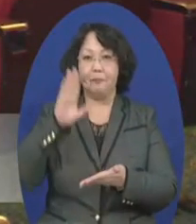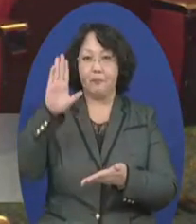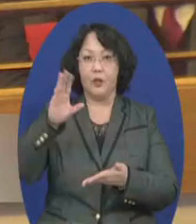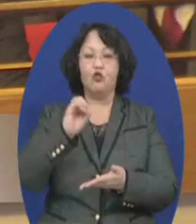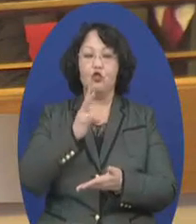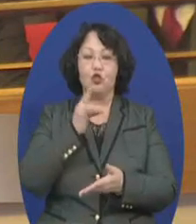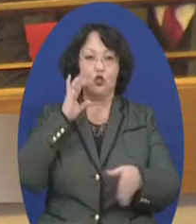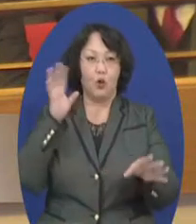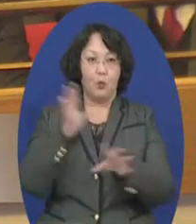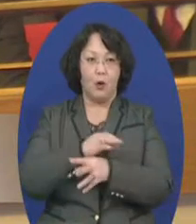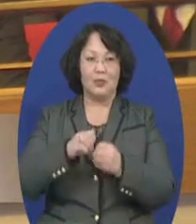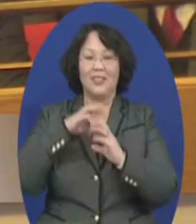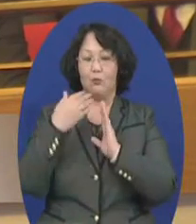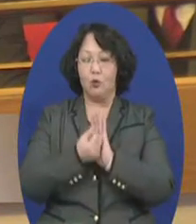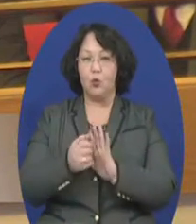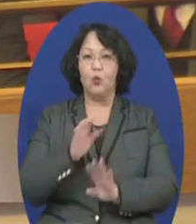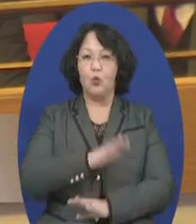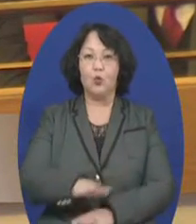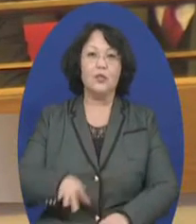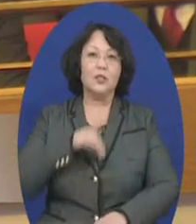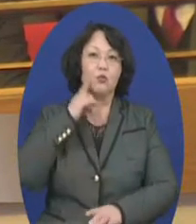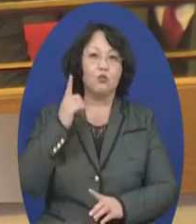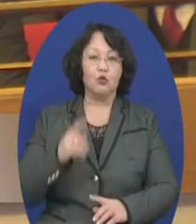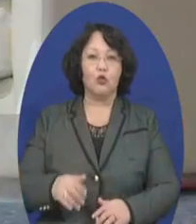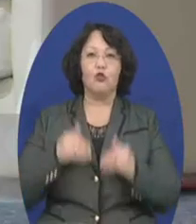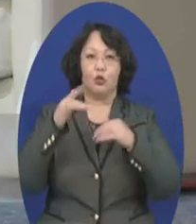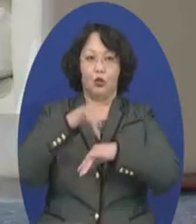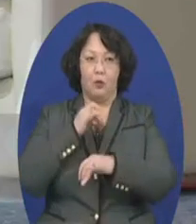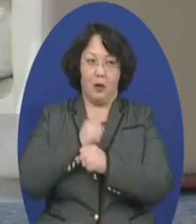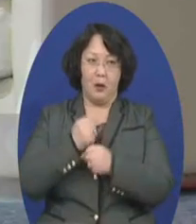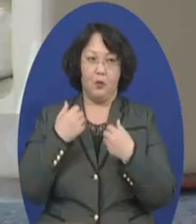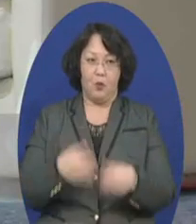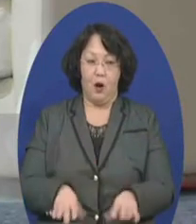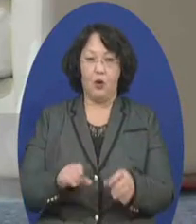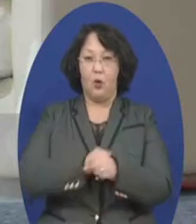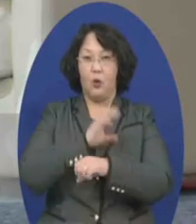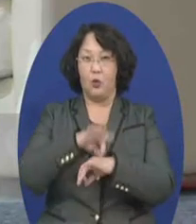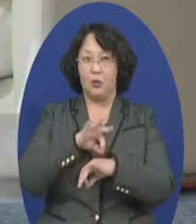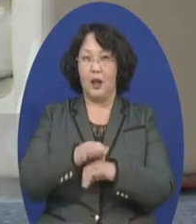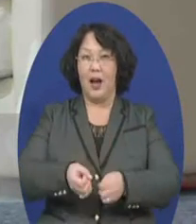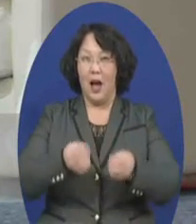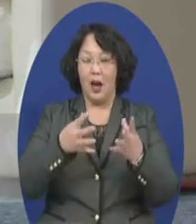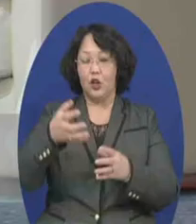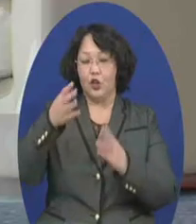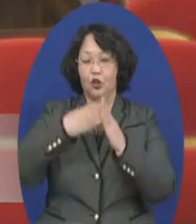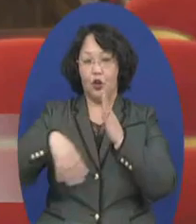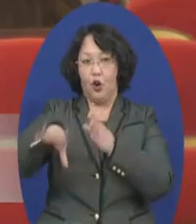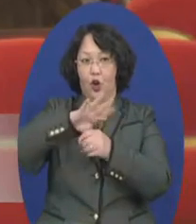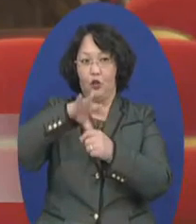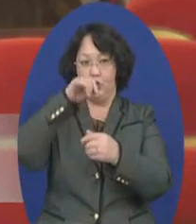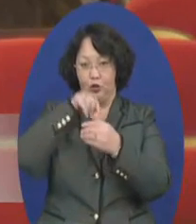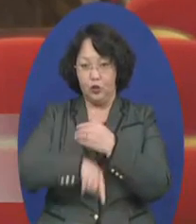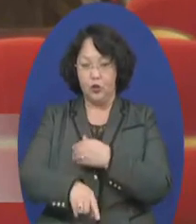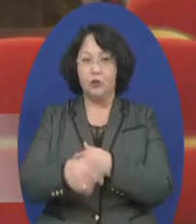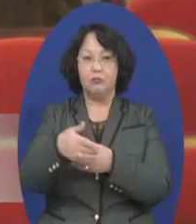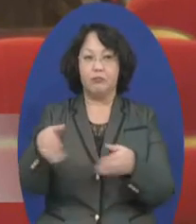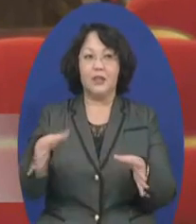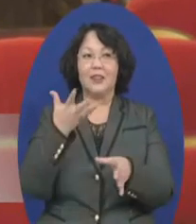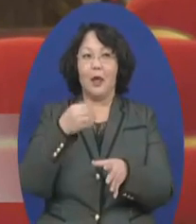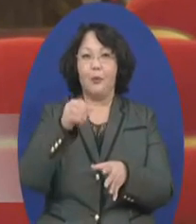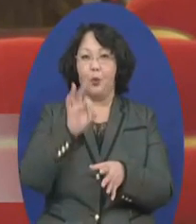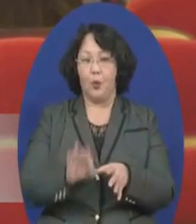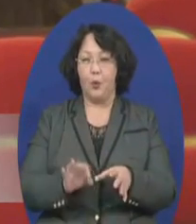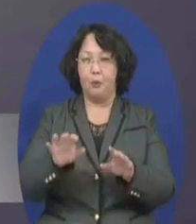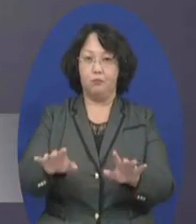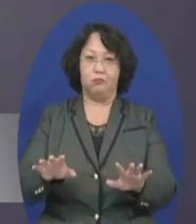ёслолын ерөнхий зохион байгуулагчаар гэр бүл хүүхэд залуучуудын хөгжлийн газар ажиллаа. Цар тахлын үед болж байгаа учраас төрийн ордын ёслолын танхимыг 50%